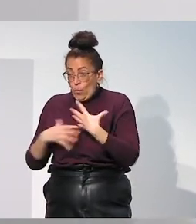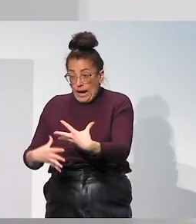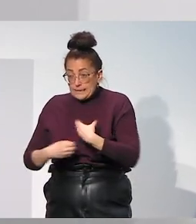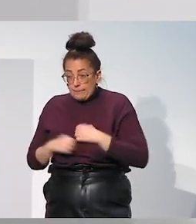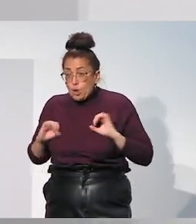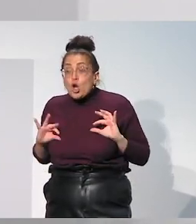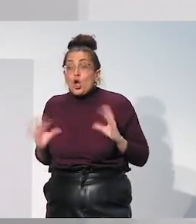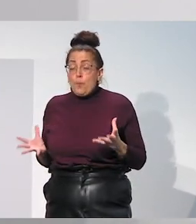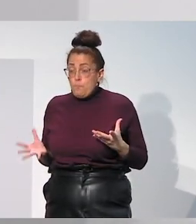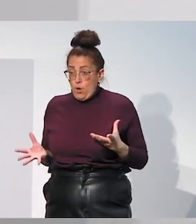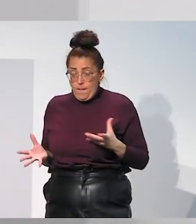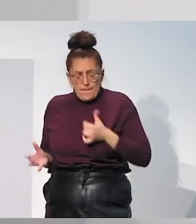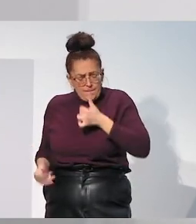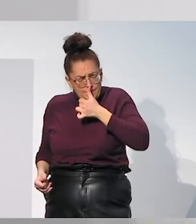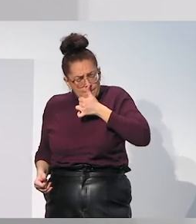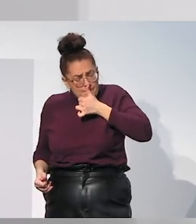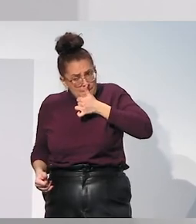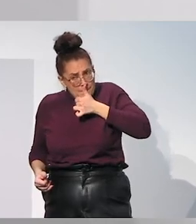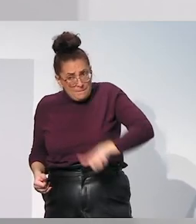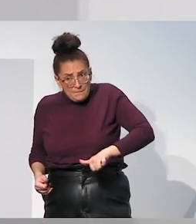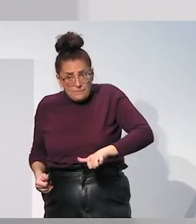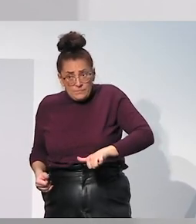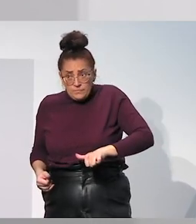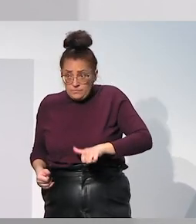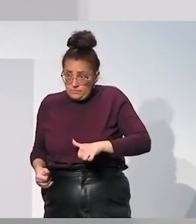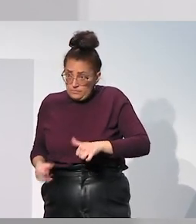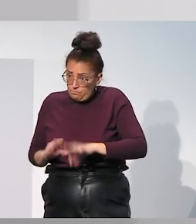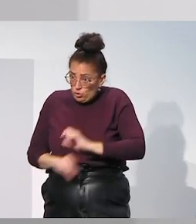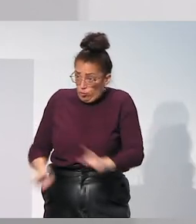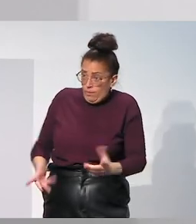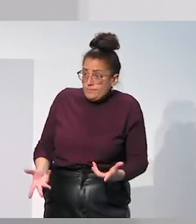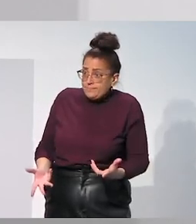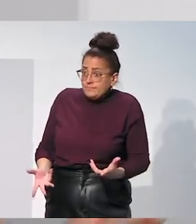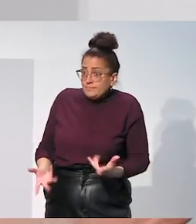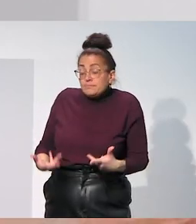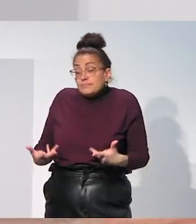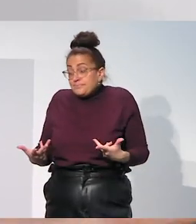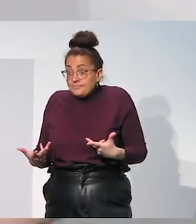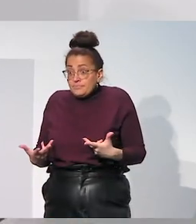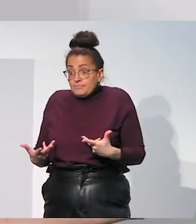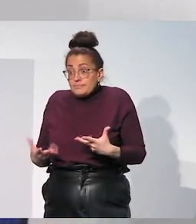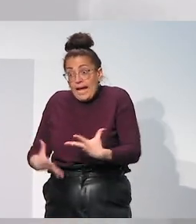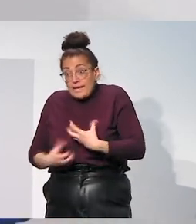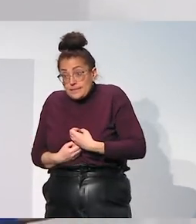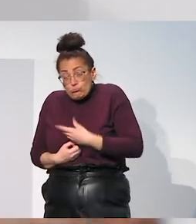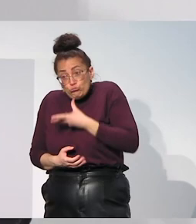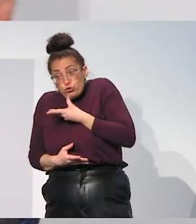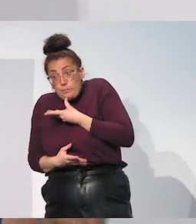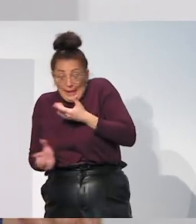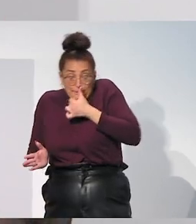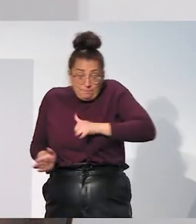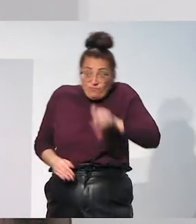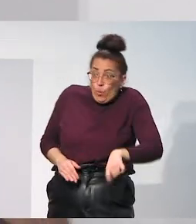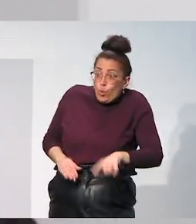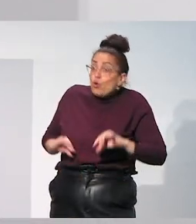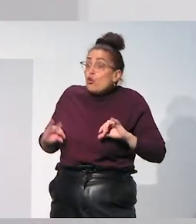mot, mais il faut tenir. C'est intenable, mais il faut tenir. Elle tient. Et elle tient notamment avec, vous avez raison, les